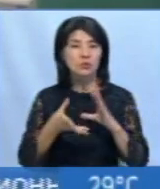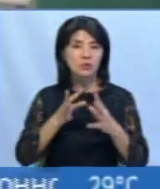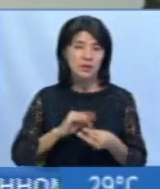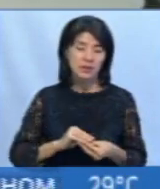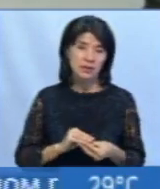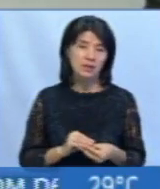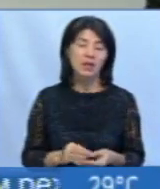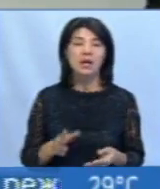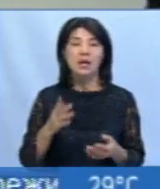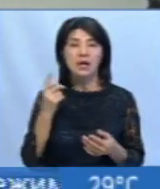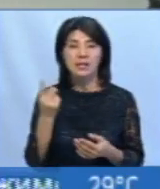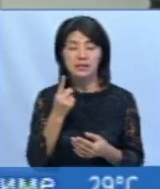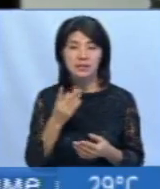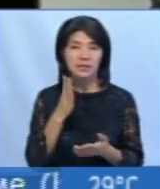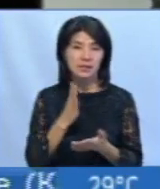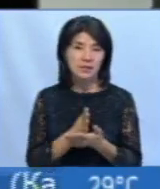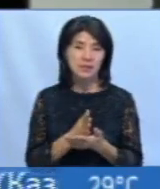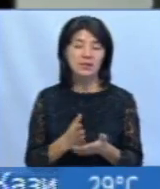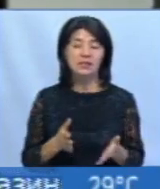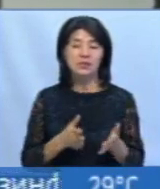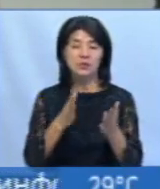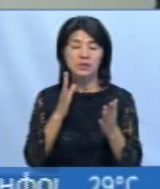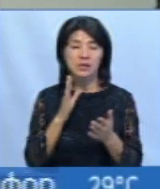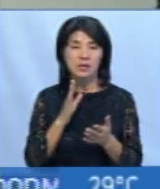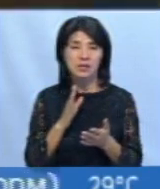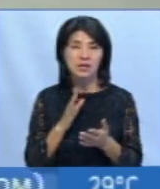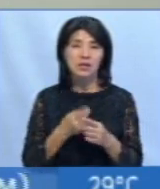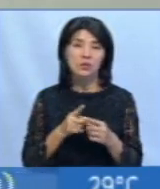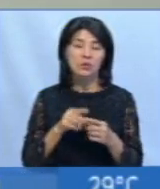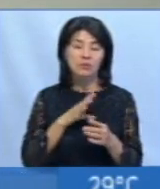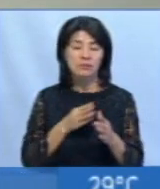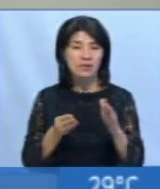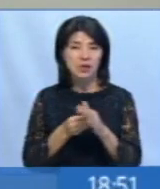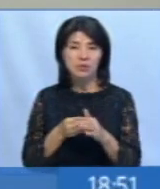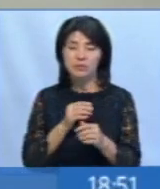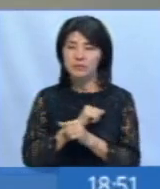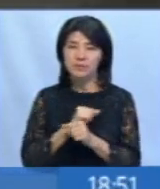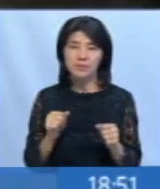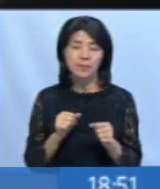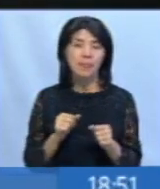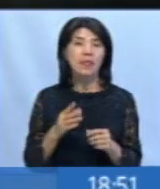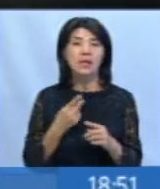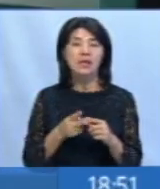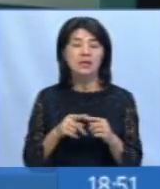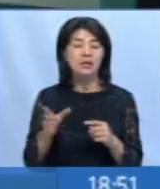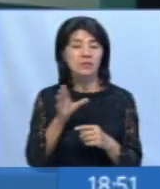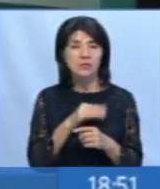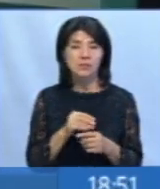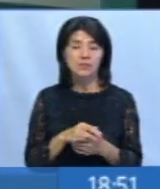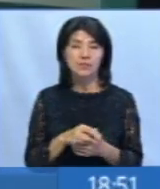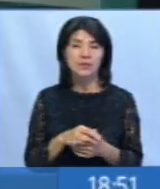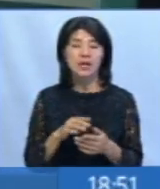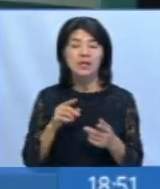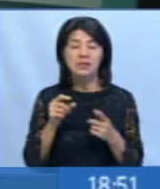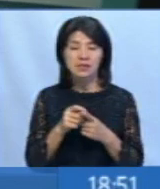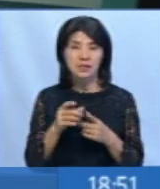разработанная дорожная карта по противодействию коррупции, включающая план профилактических мероприятий, общественный мониторинг и другое. Цель –